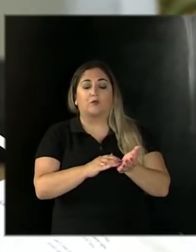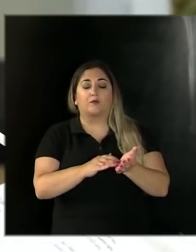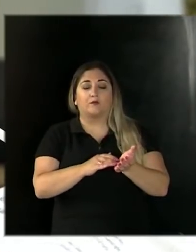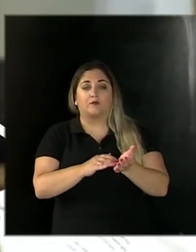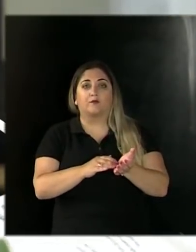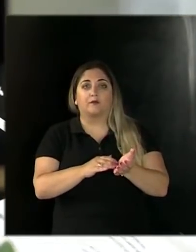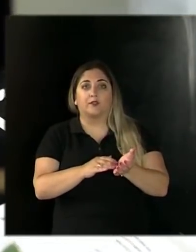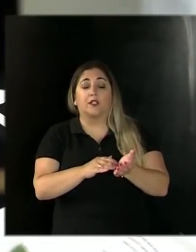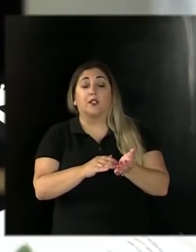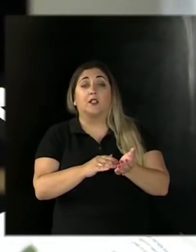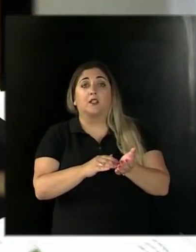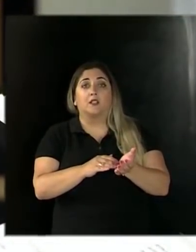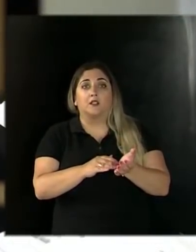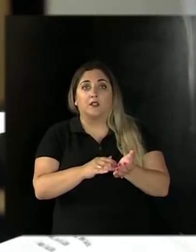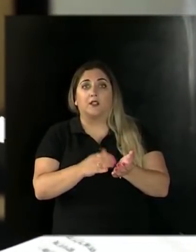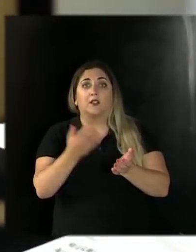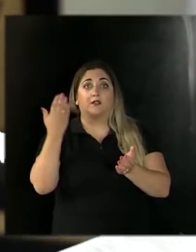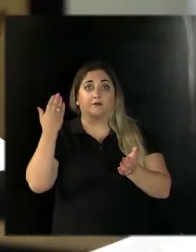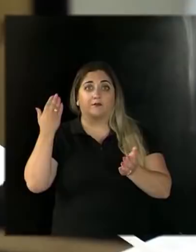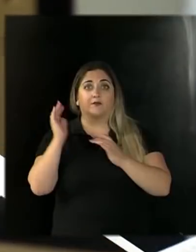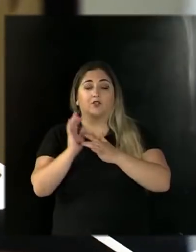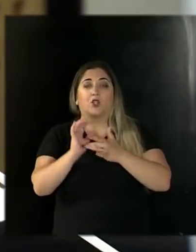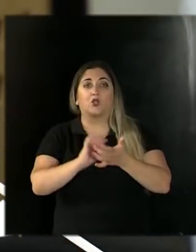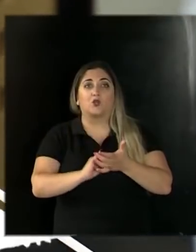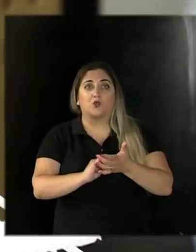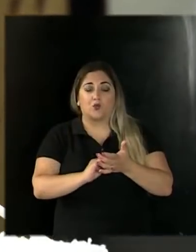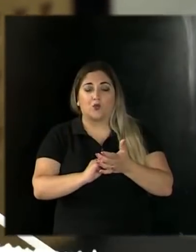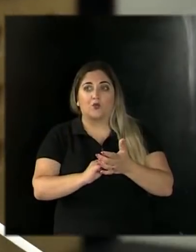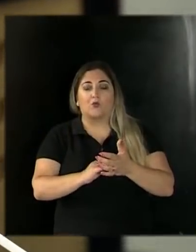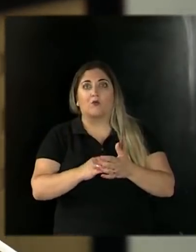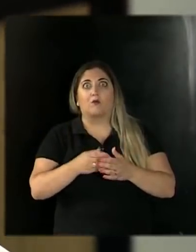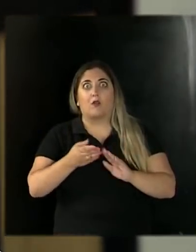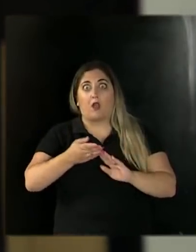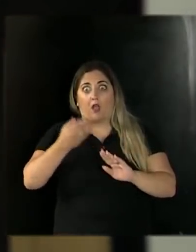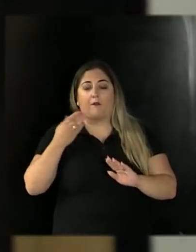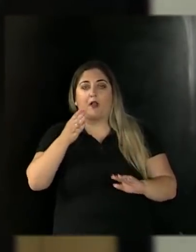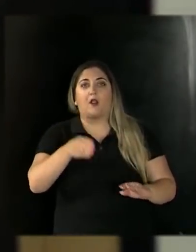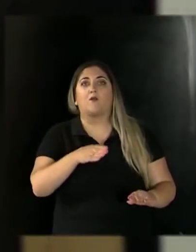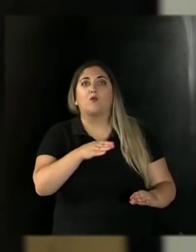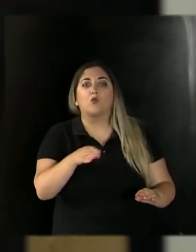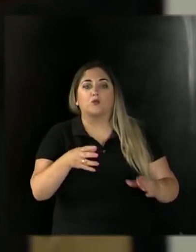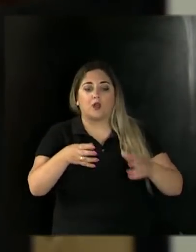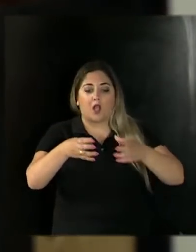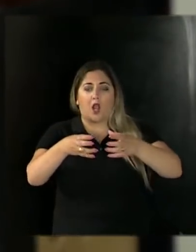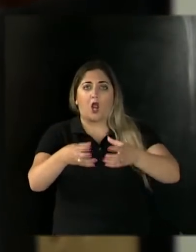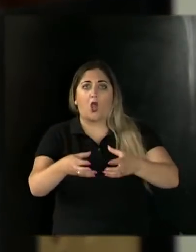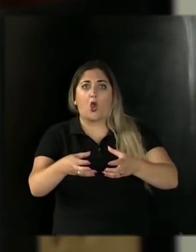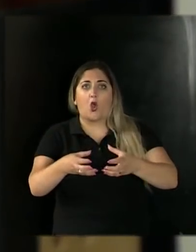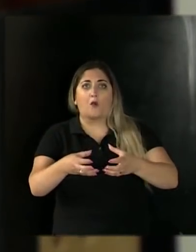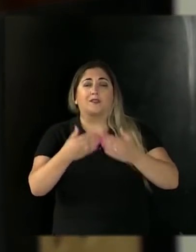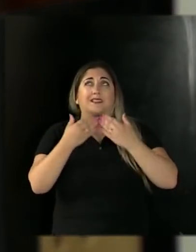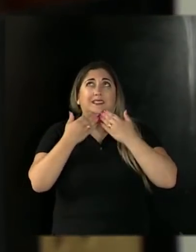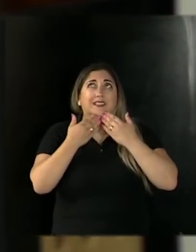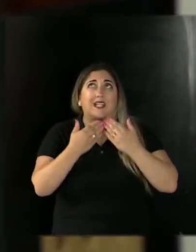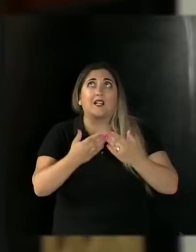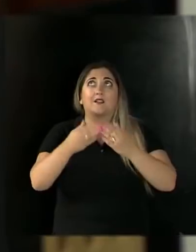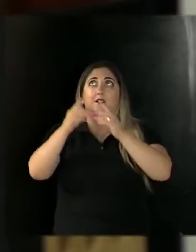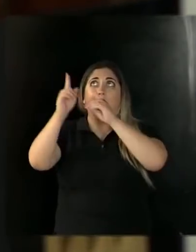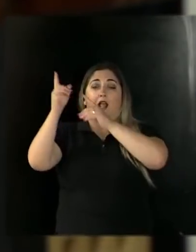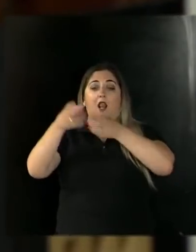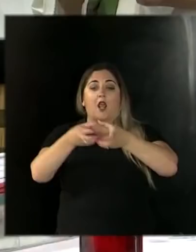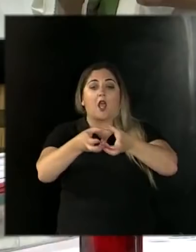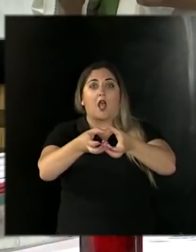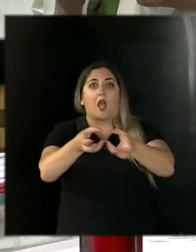Kristu. Li meta kien se jingħata biex minn rajħi bati, ħalħobs, ratti l-ħajr,